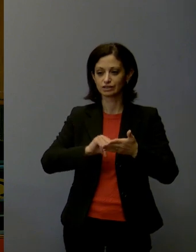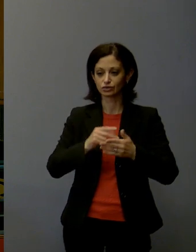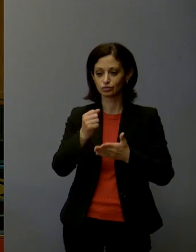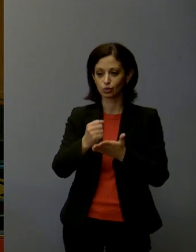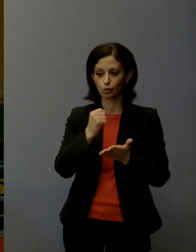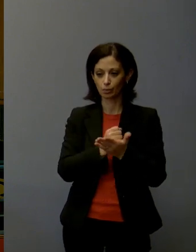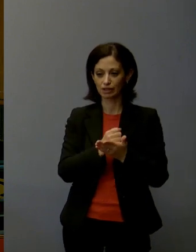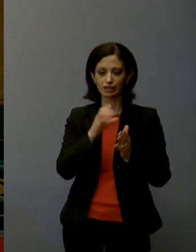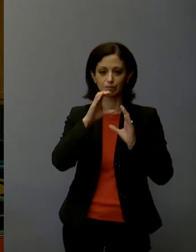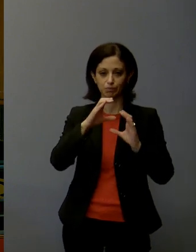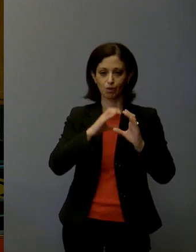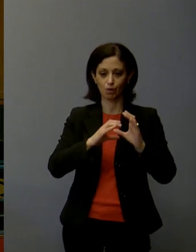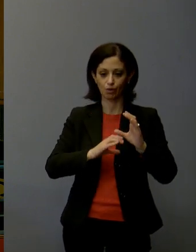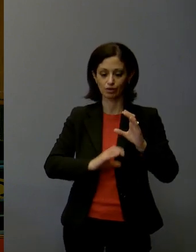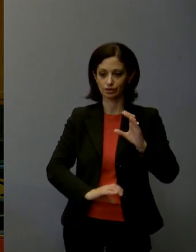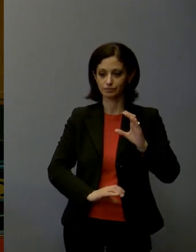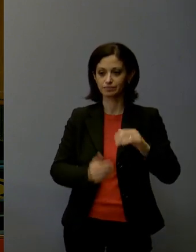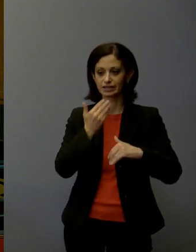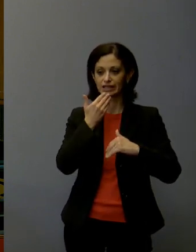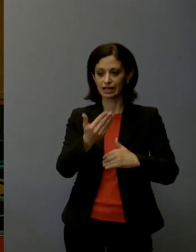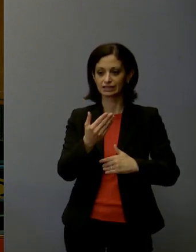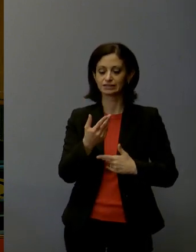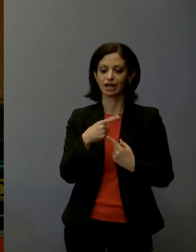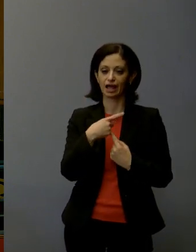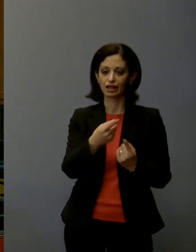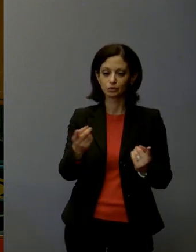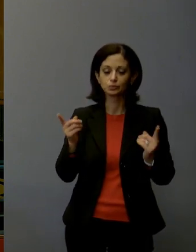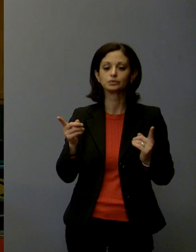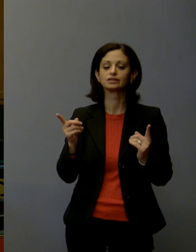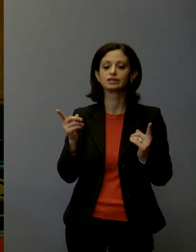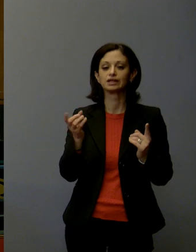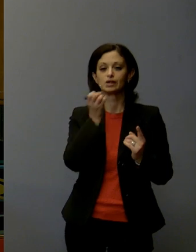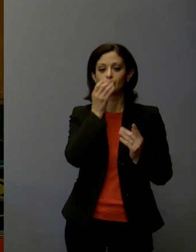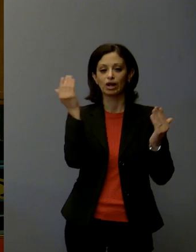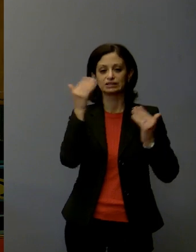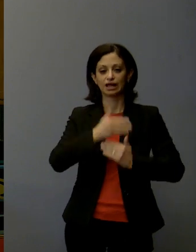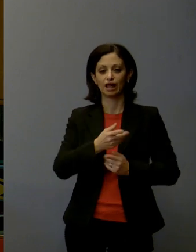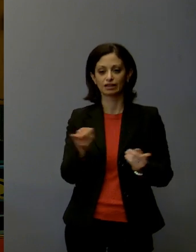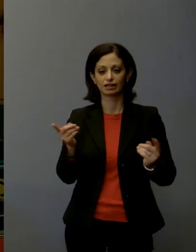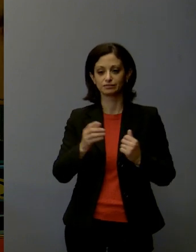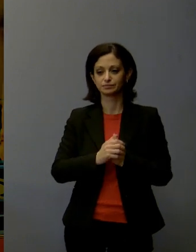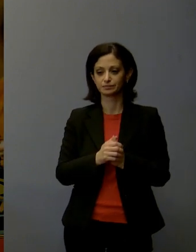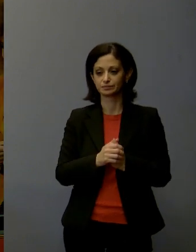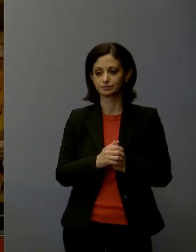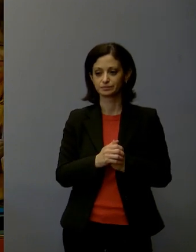documenti a blocchi Grazie a tutti e buona serata